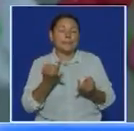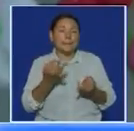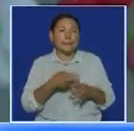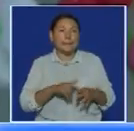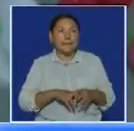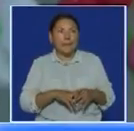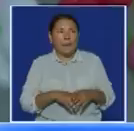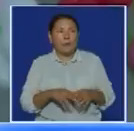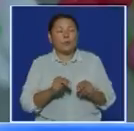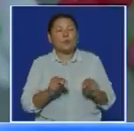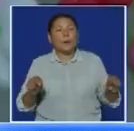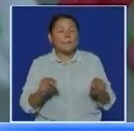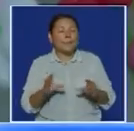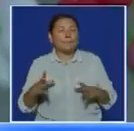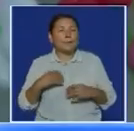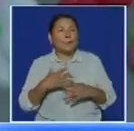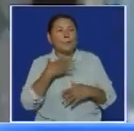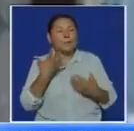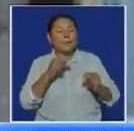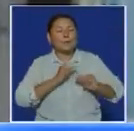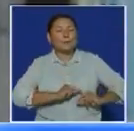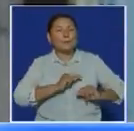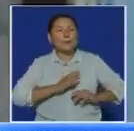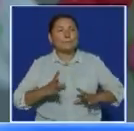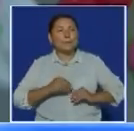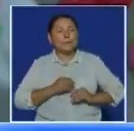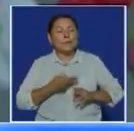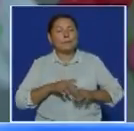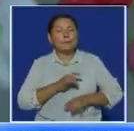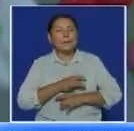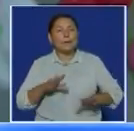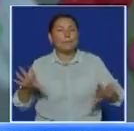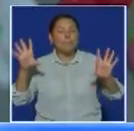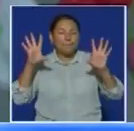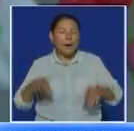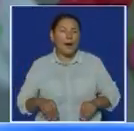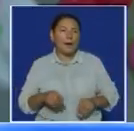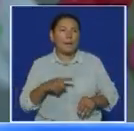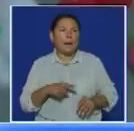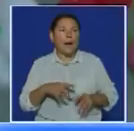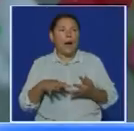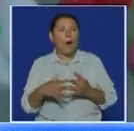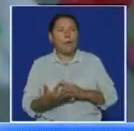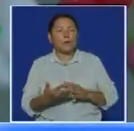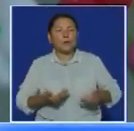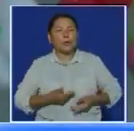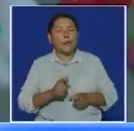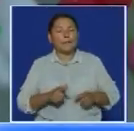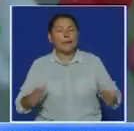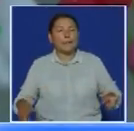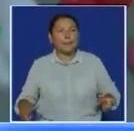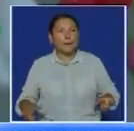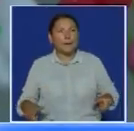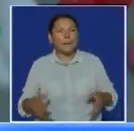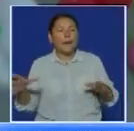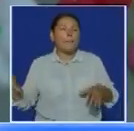деген ұлағат ұстаздармен, көп деген басшылармен жұмыстас болдым. Осы мерекемен барлық, осы аудан тұрғындарында, олыс